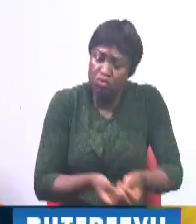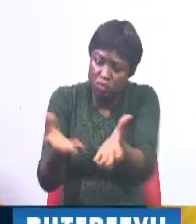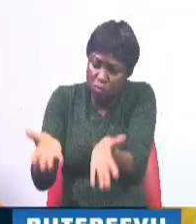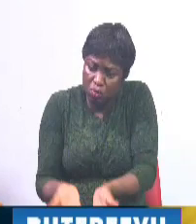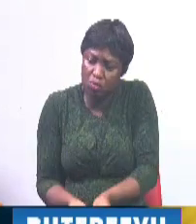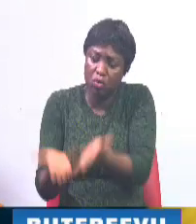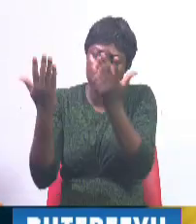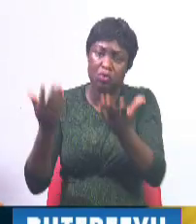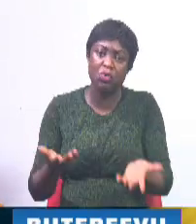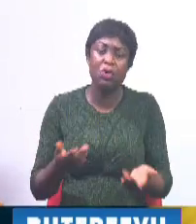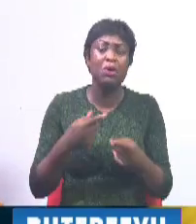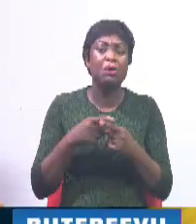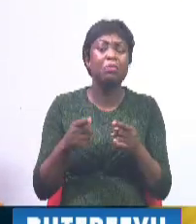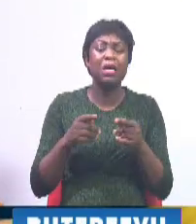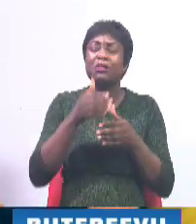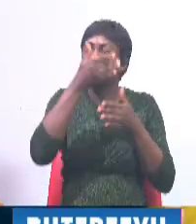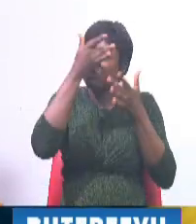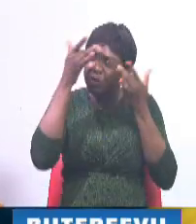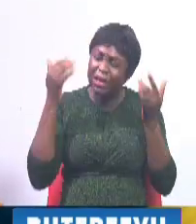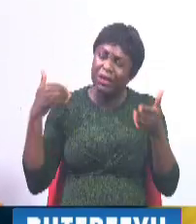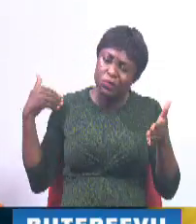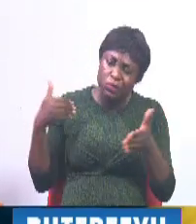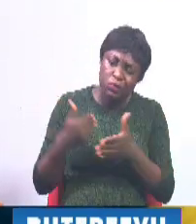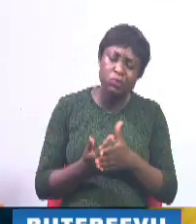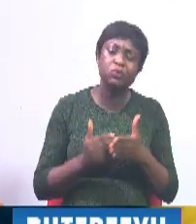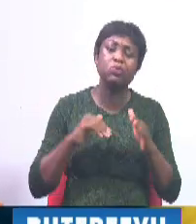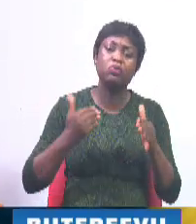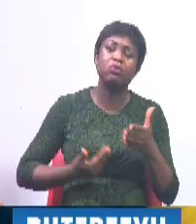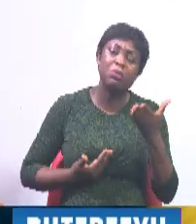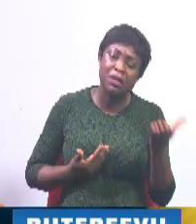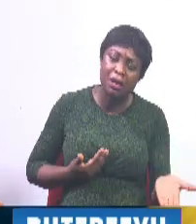amazeewo bbanga ki agenda kutandikirawo obulamu obupya